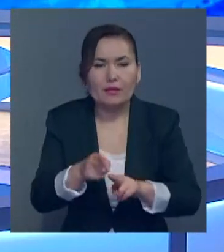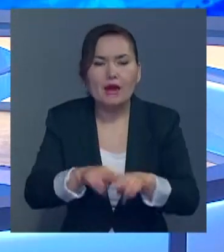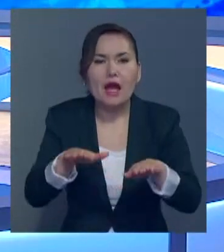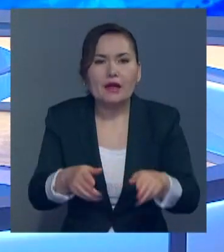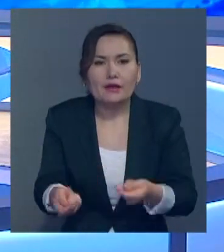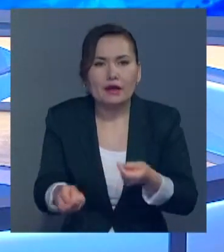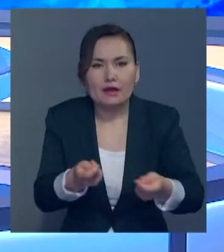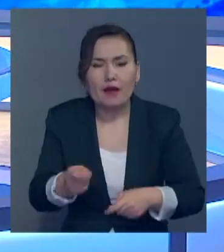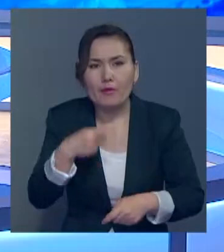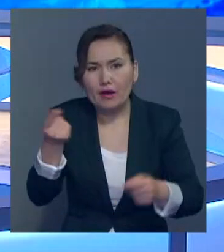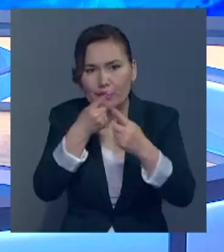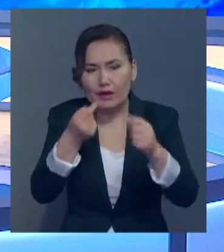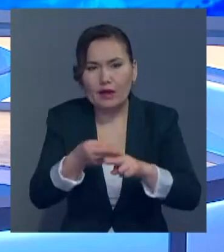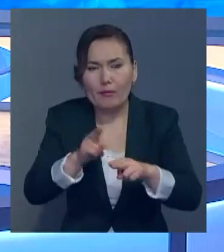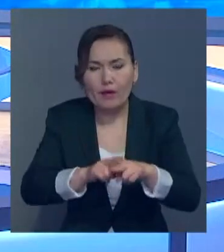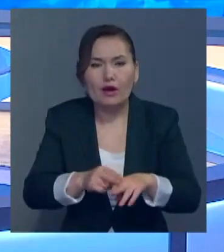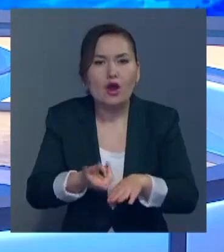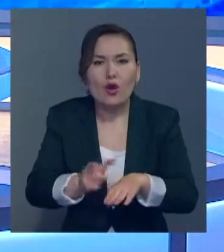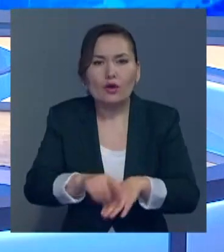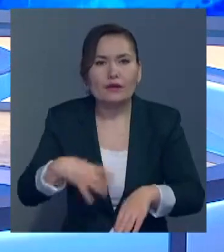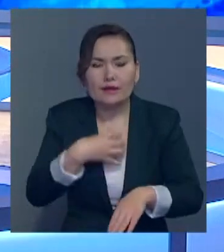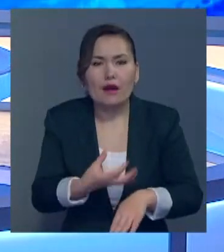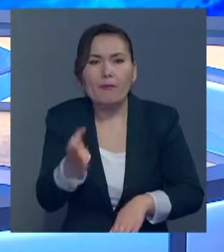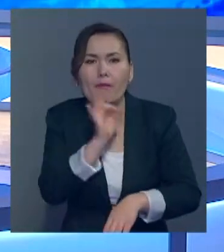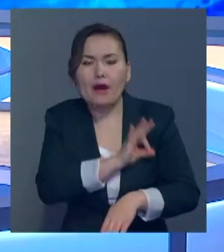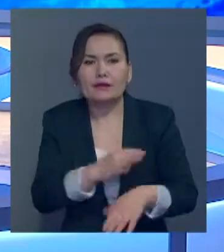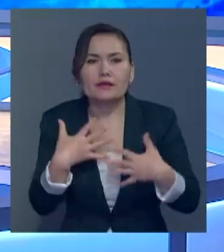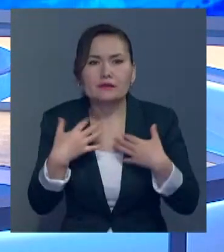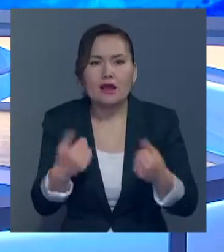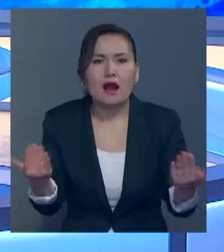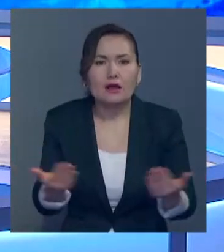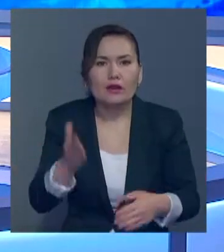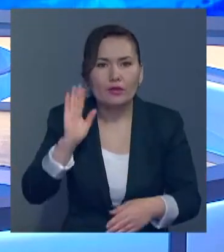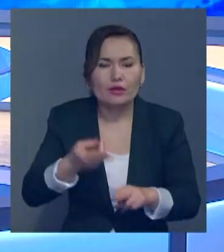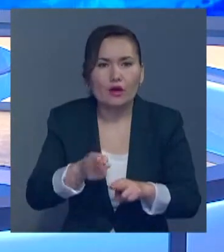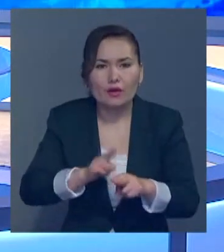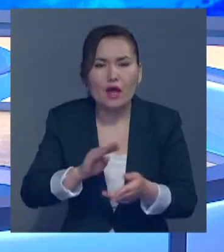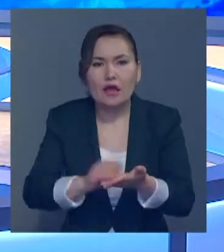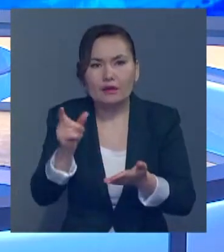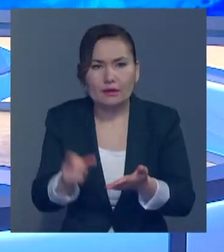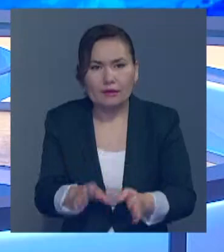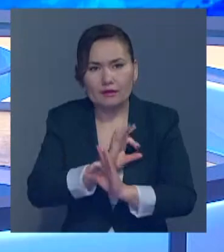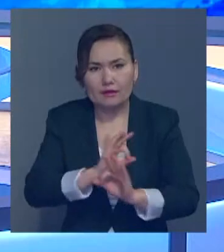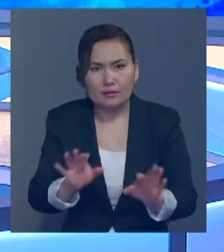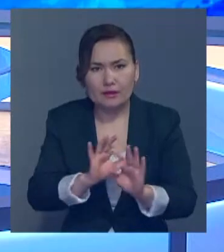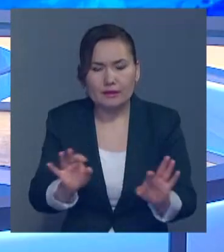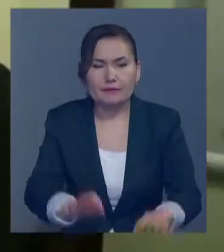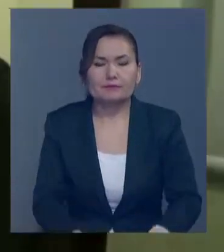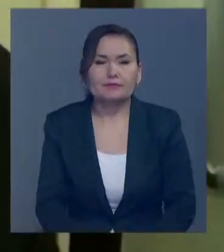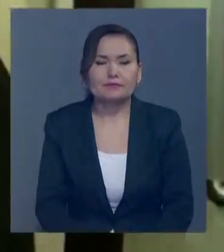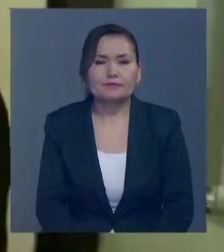Жергілікті биліктің бұл бастамасы қаншалықты маңызды әрі оның пайдасы қандай болмақ? Бұл жөнде тілшімізден білейік.